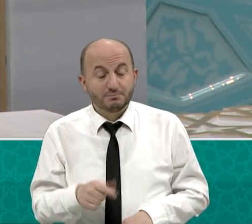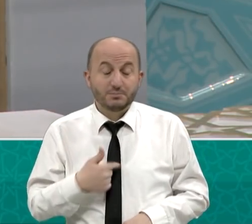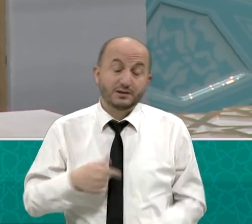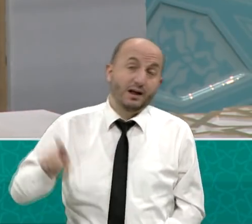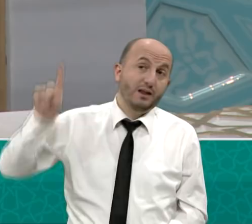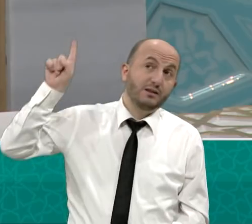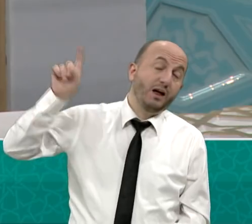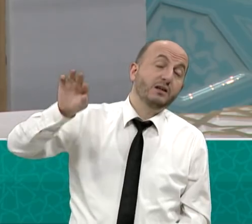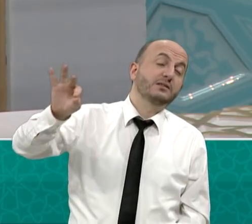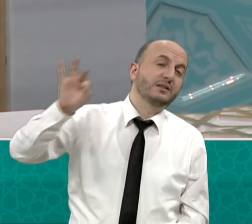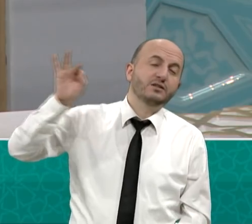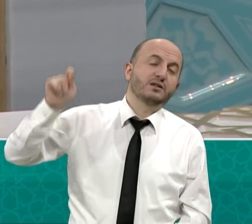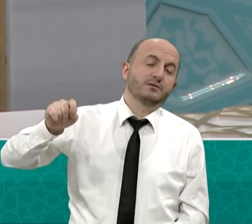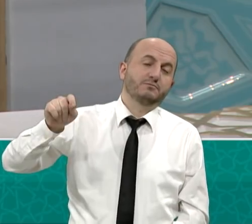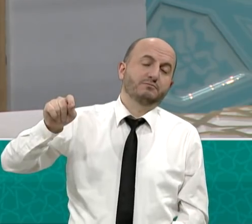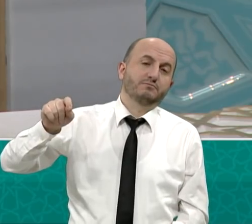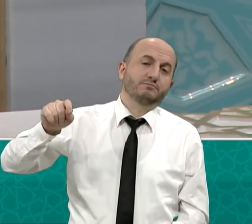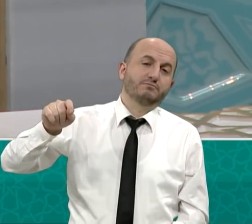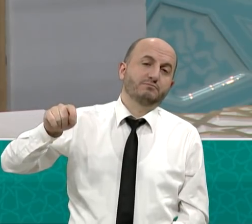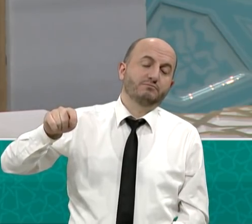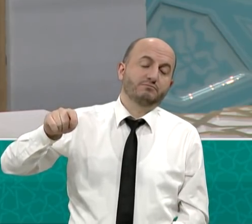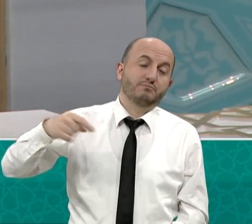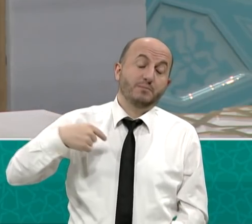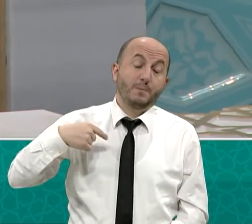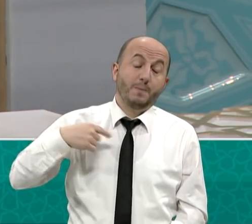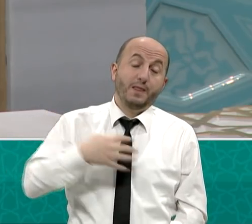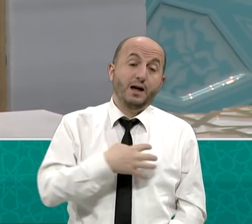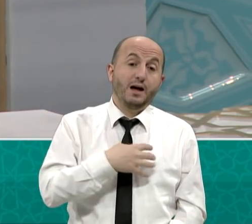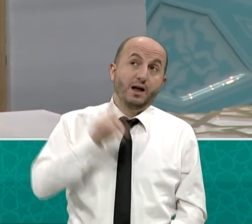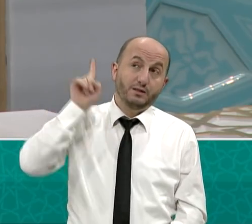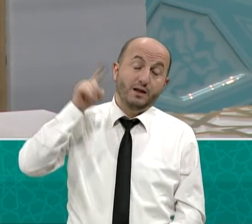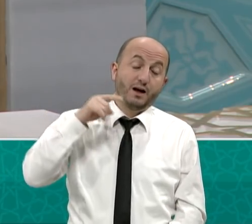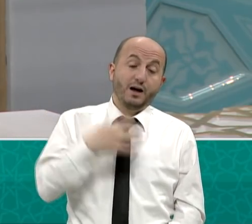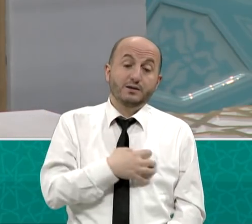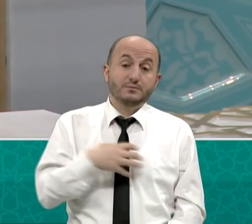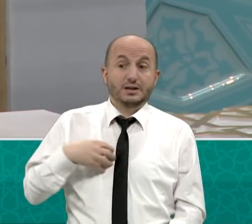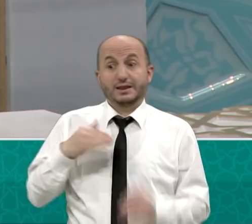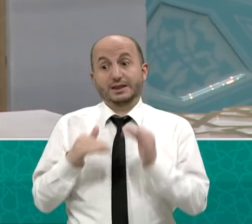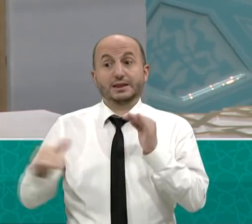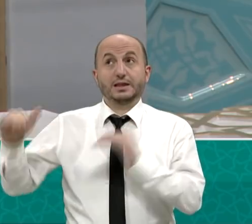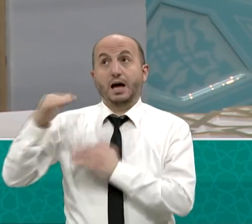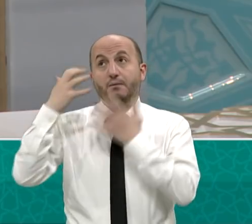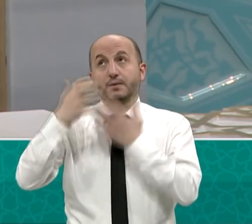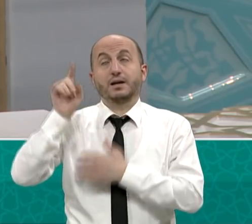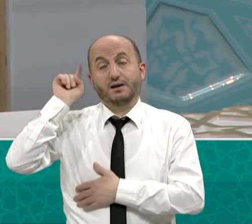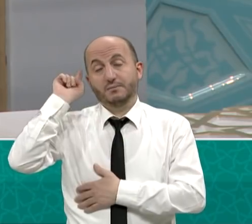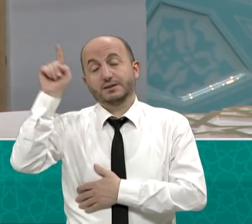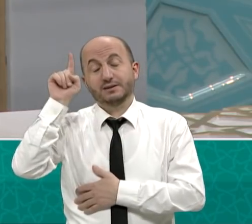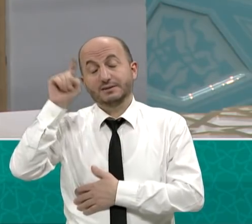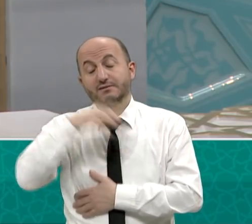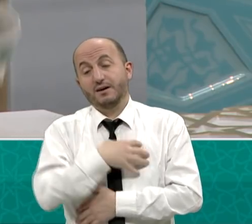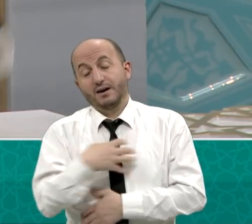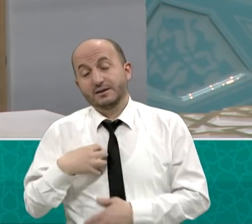tercih ederim. Çünkü benim Rabbim anamdan bana daha merhametlidir demiştir. Öyle ya, anne